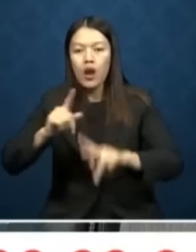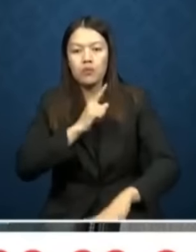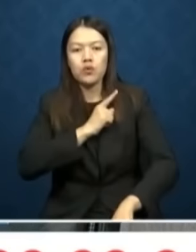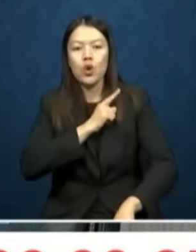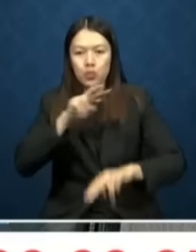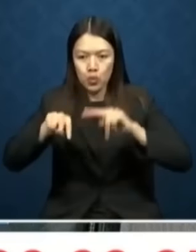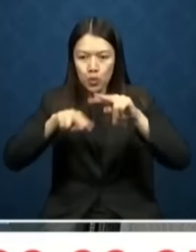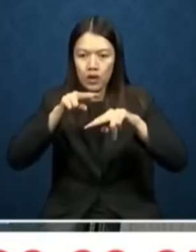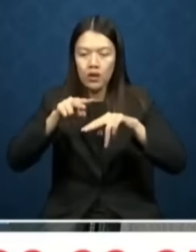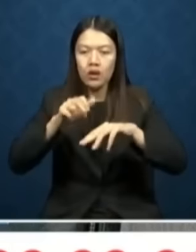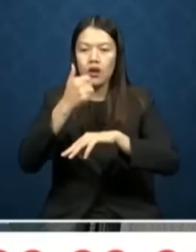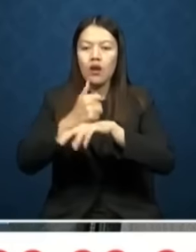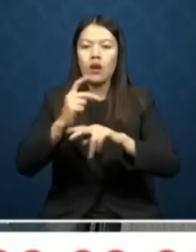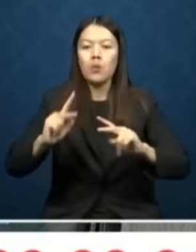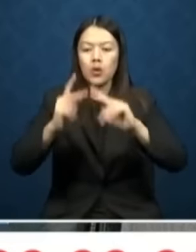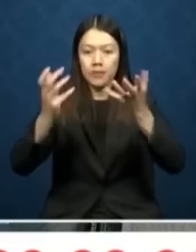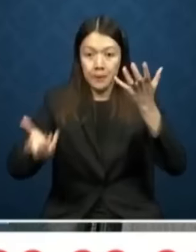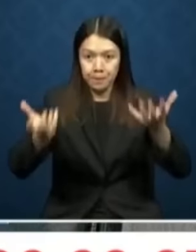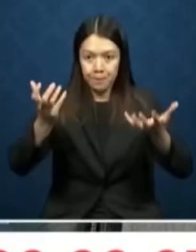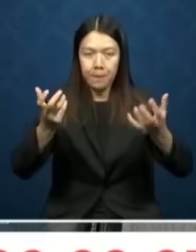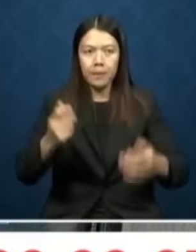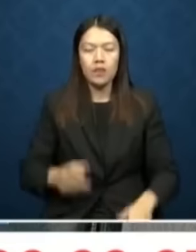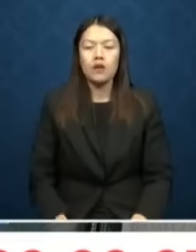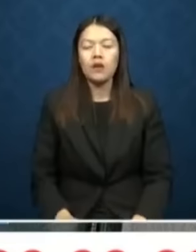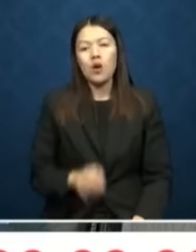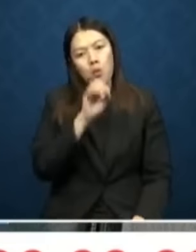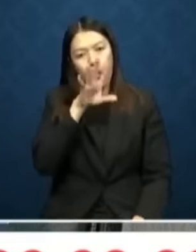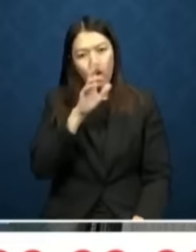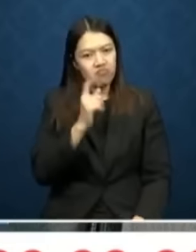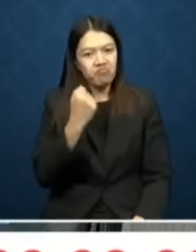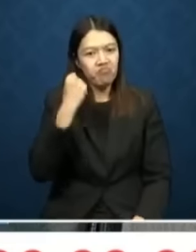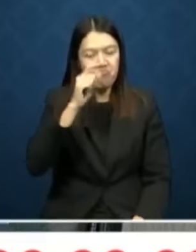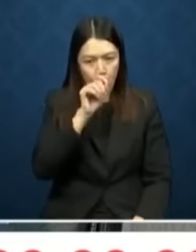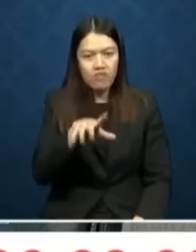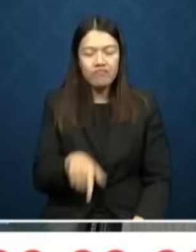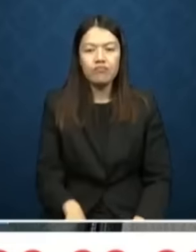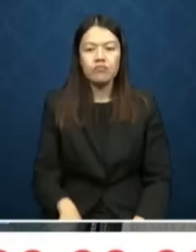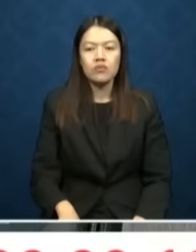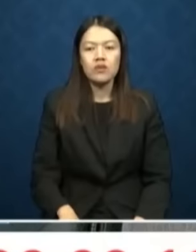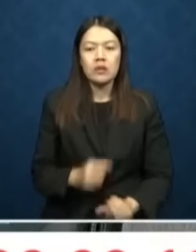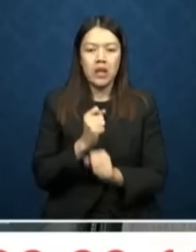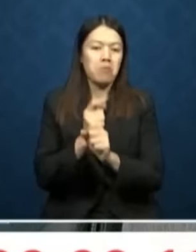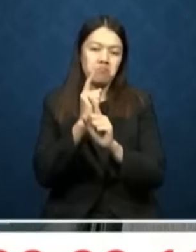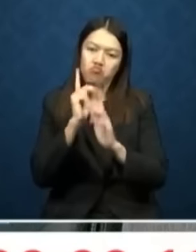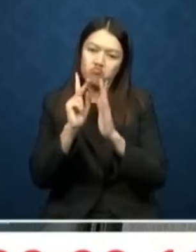ในที่นี้ก็คือรัฐมนตรียุติธรรมท่านกลับยืนยันเสียงแข็งนะครับว่าเรื่องนี้ได้ไปบัตร